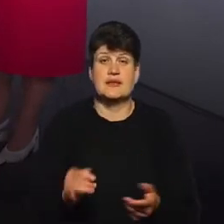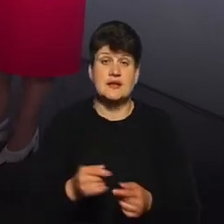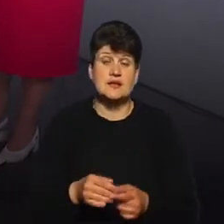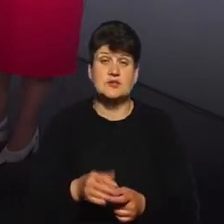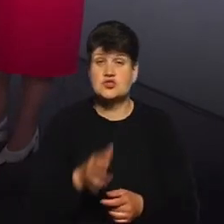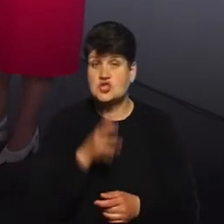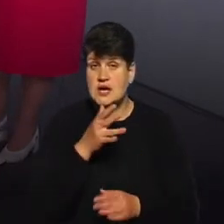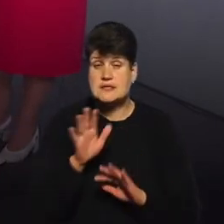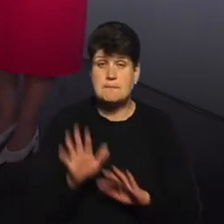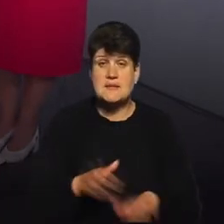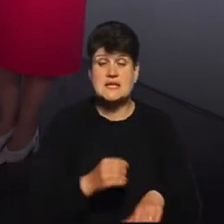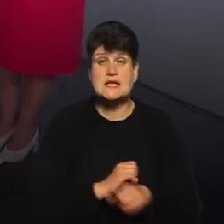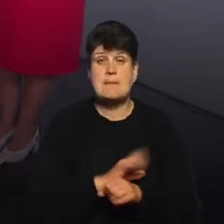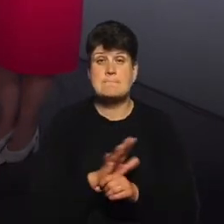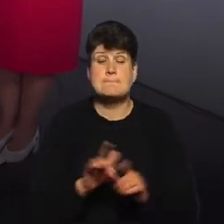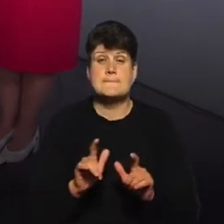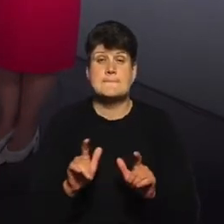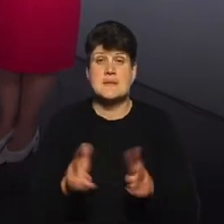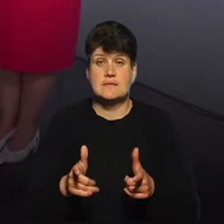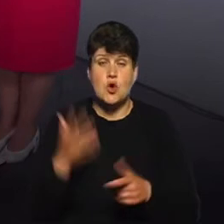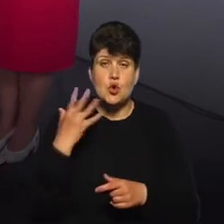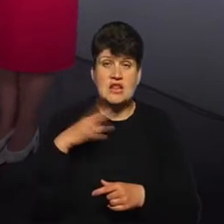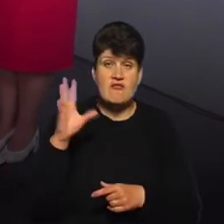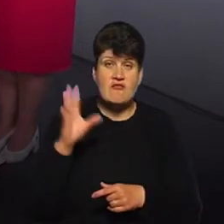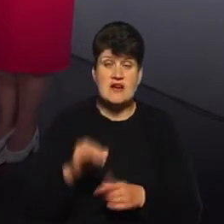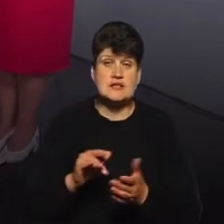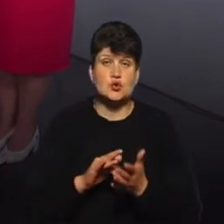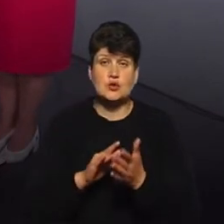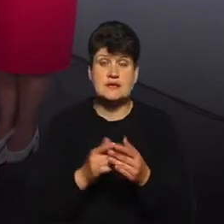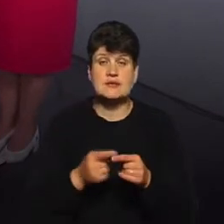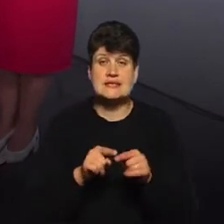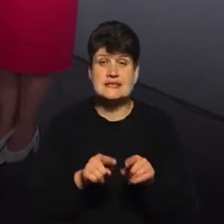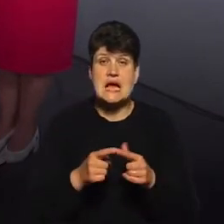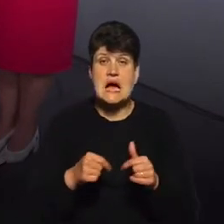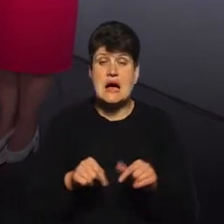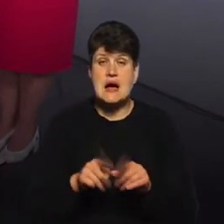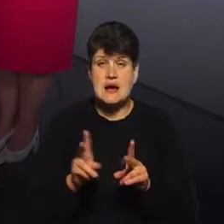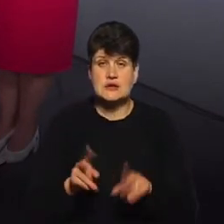пандемії, коли весь туризм, мабуть, це галузь, яка, як ніхто, відчув на собі